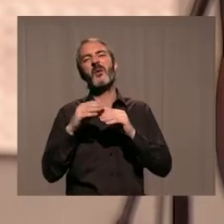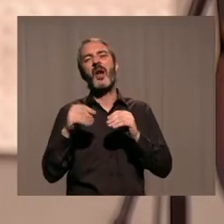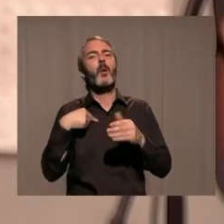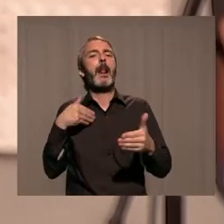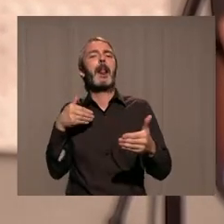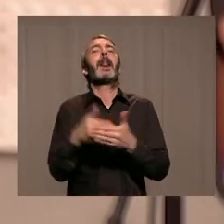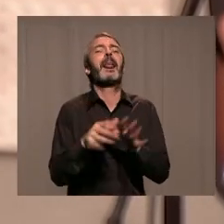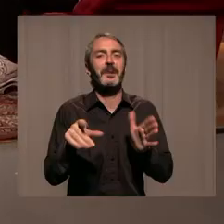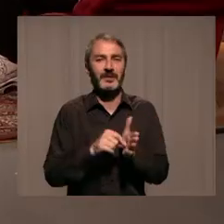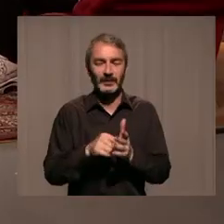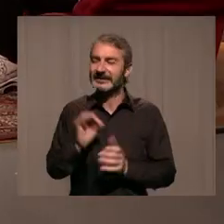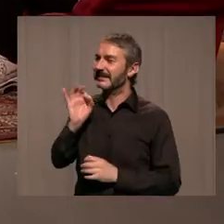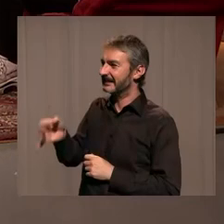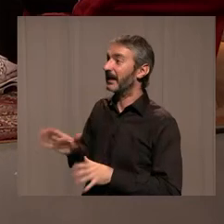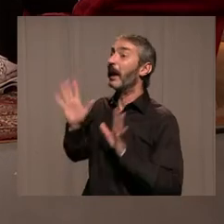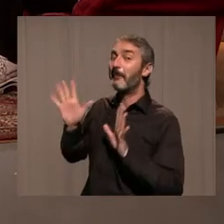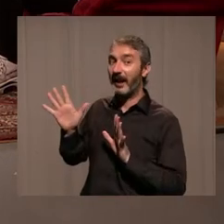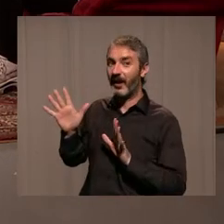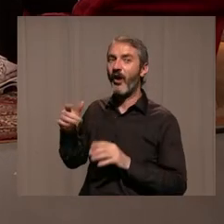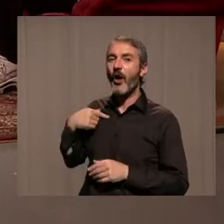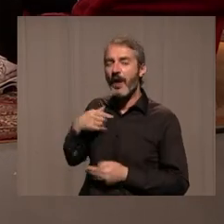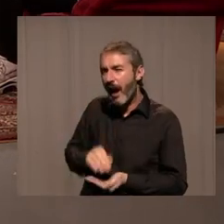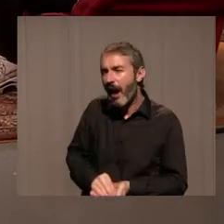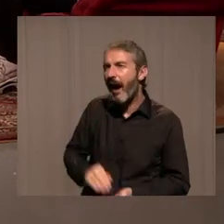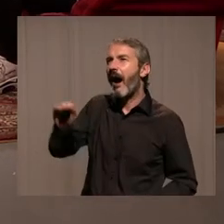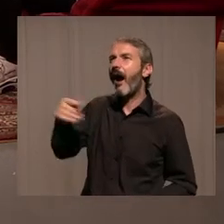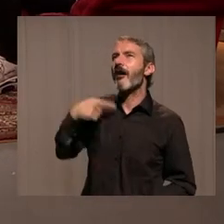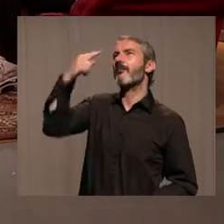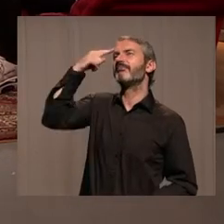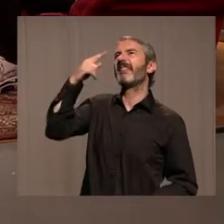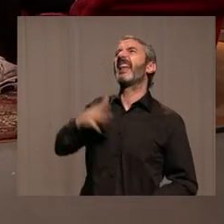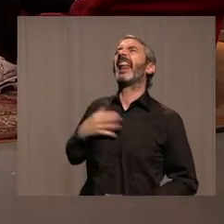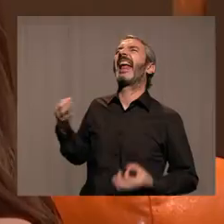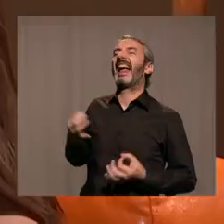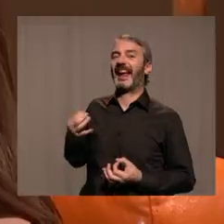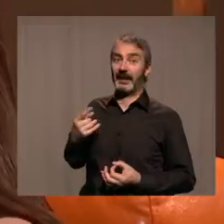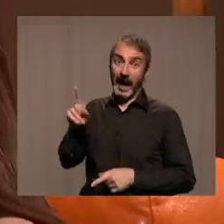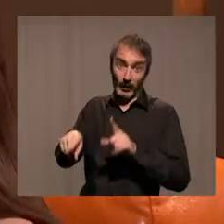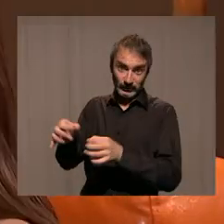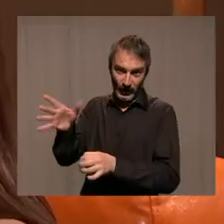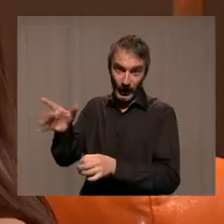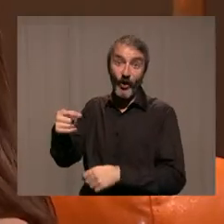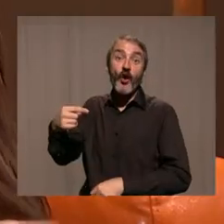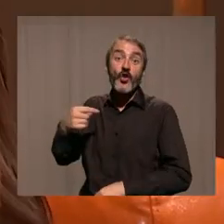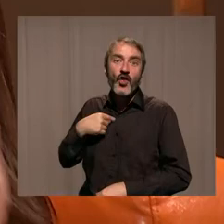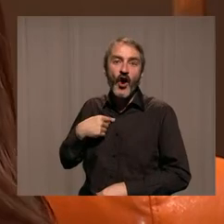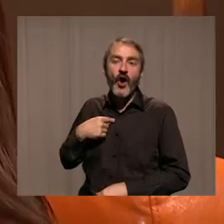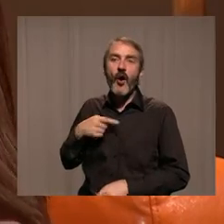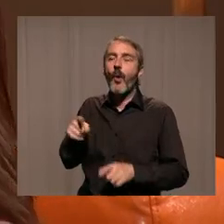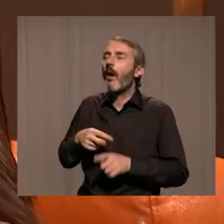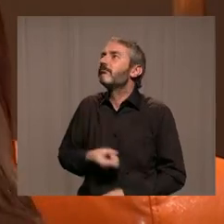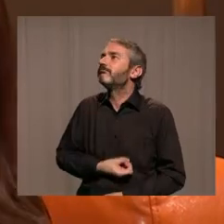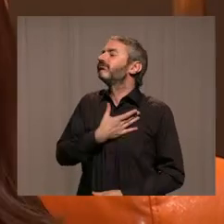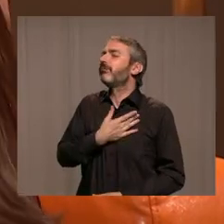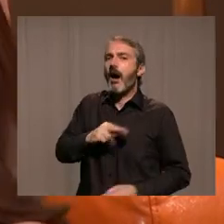minuts. També, però és cert que hi ha gent que té la sort des de ben petita de saber què vol fer i jo potser vaig descobrir la meva passió